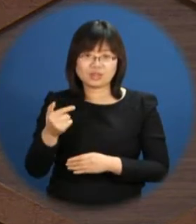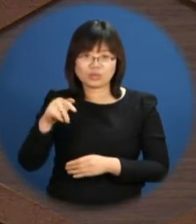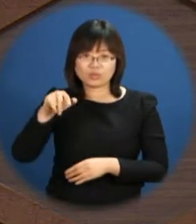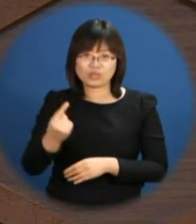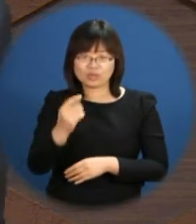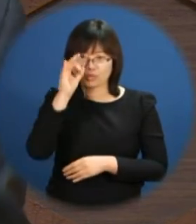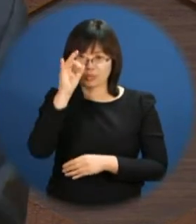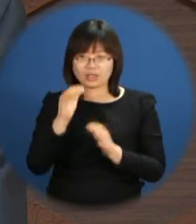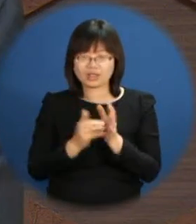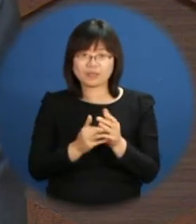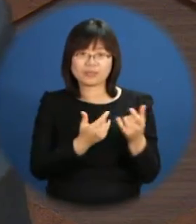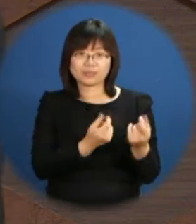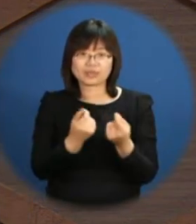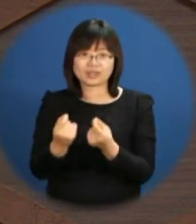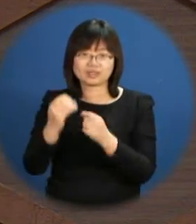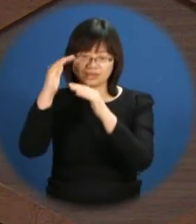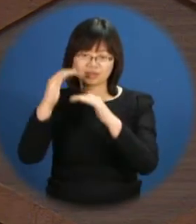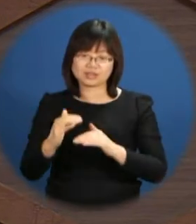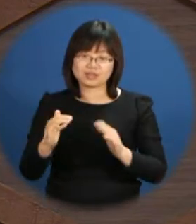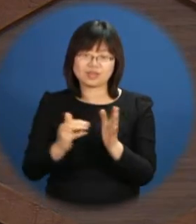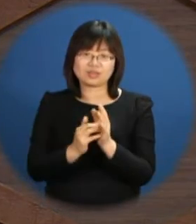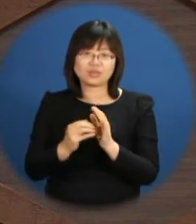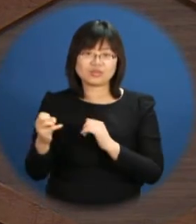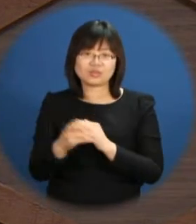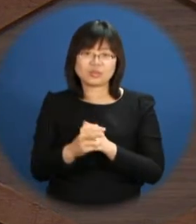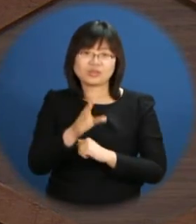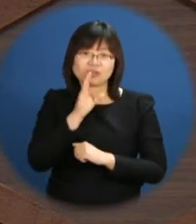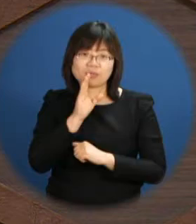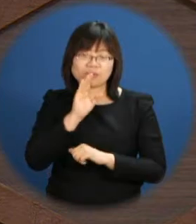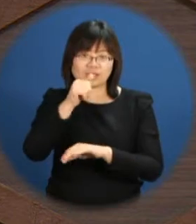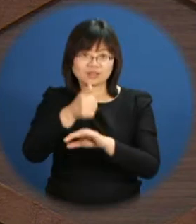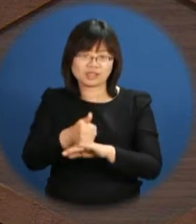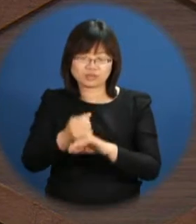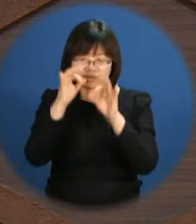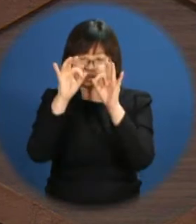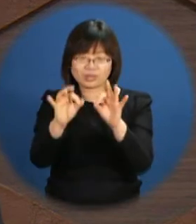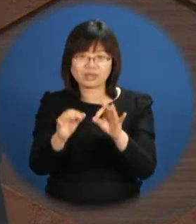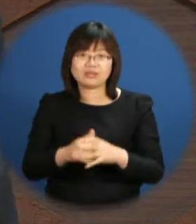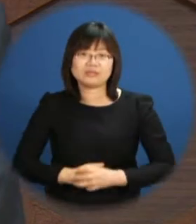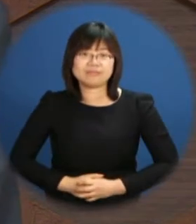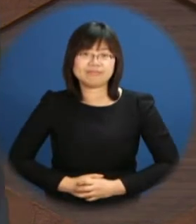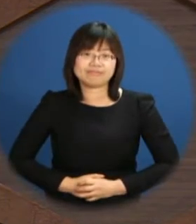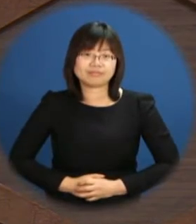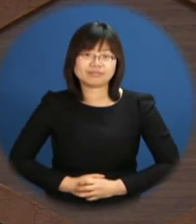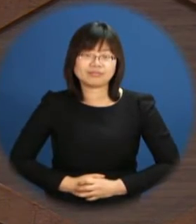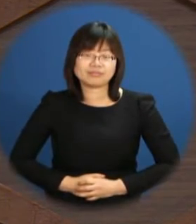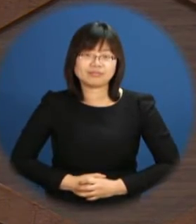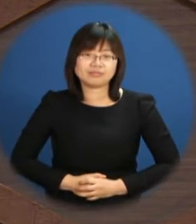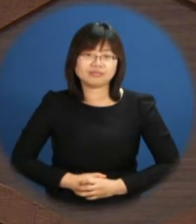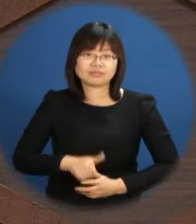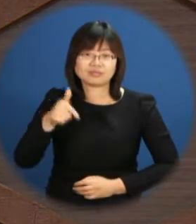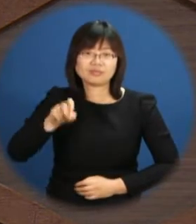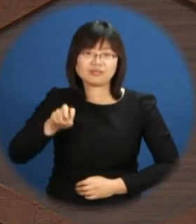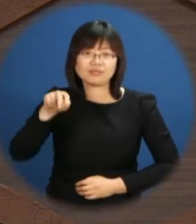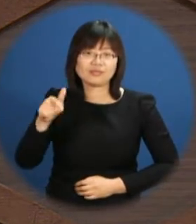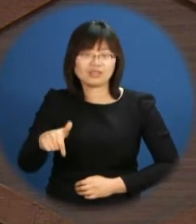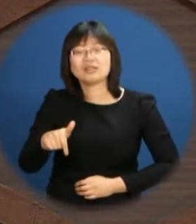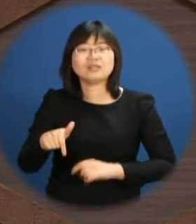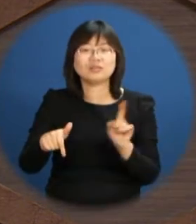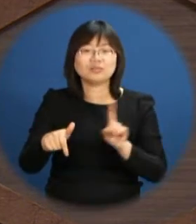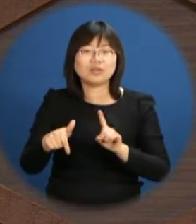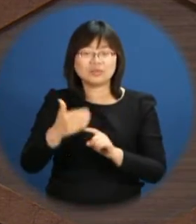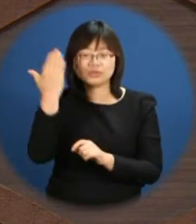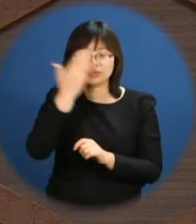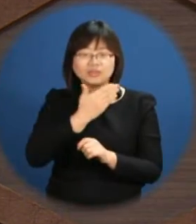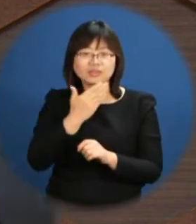봤던 거죠 같은 과정이고 또 정말 나중에 보니까 이 금속을 순수한 상서 에 넣어